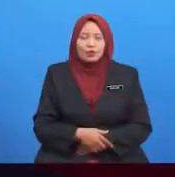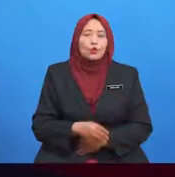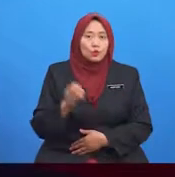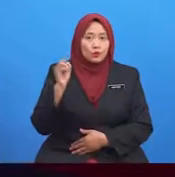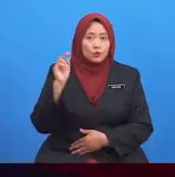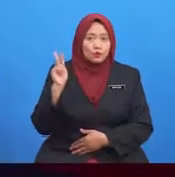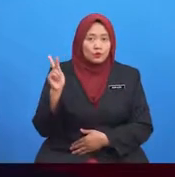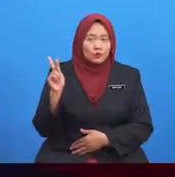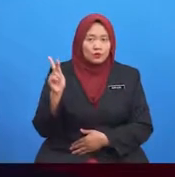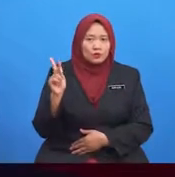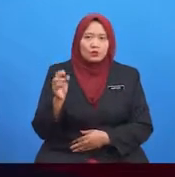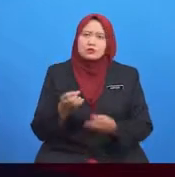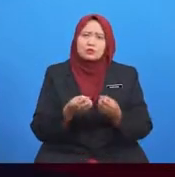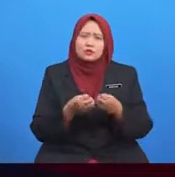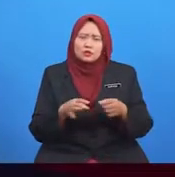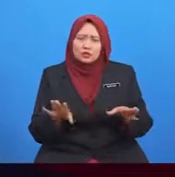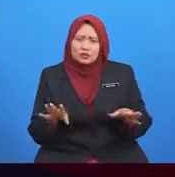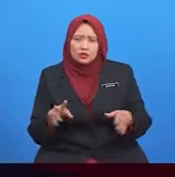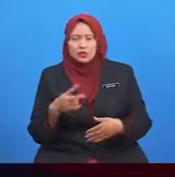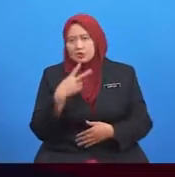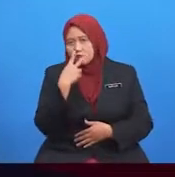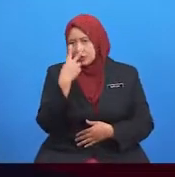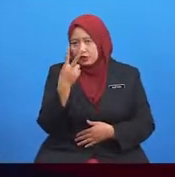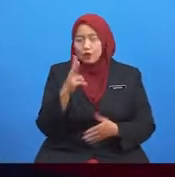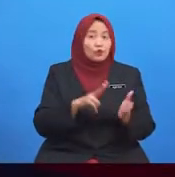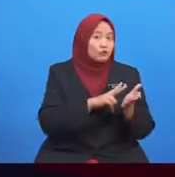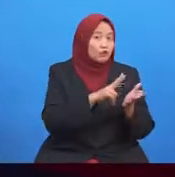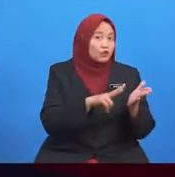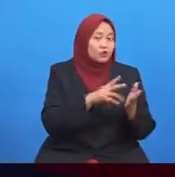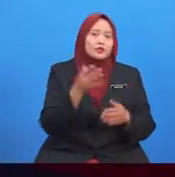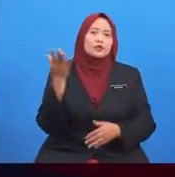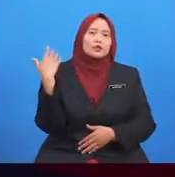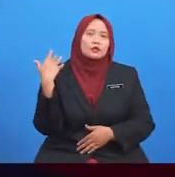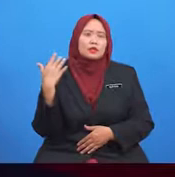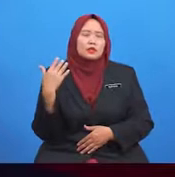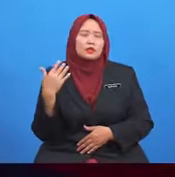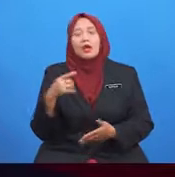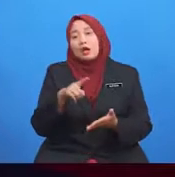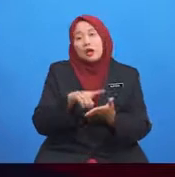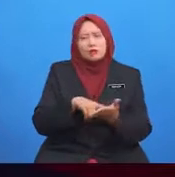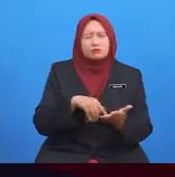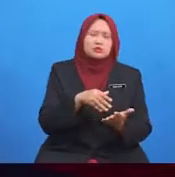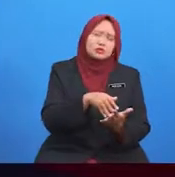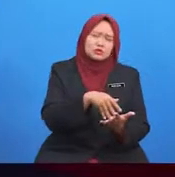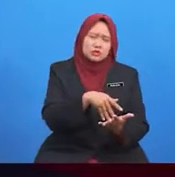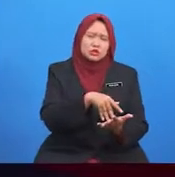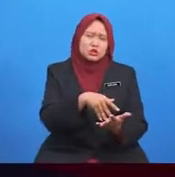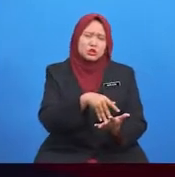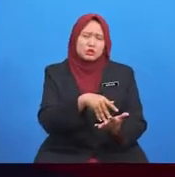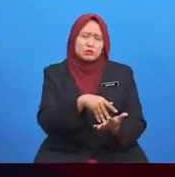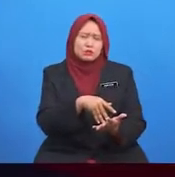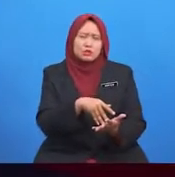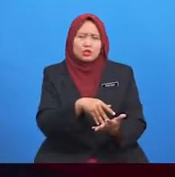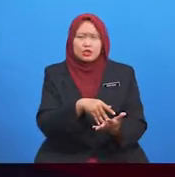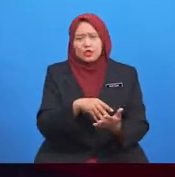Okey, setelah menonton klip video tadi, apakah kelemahan yang dapat murid-murid